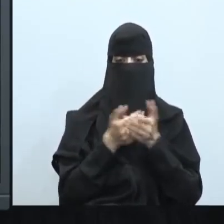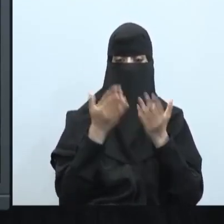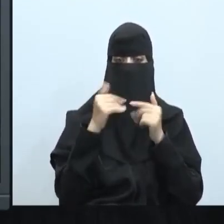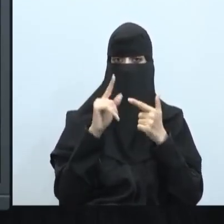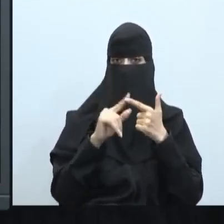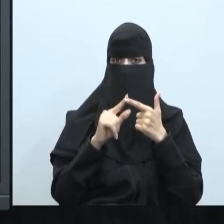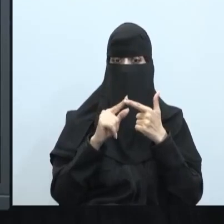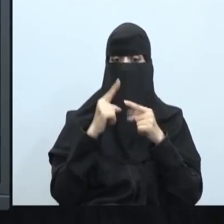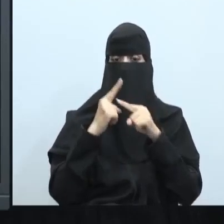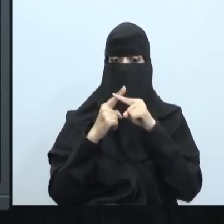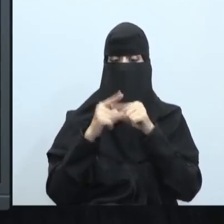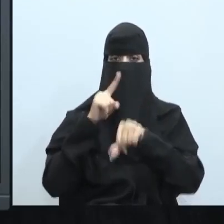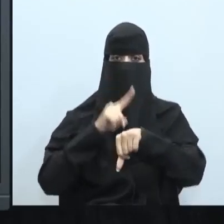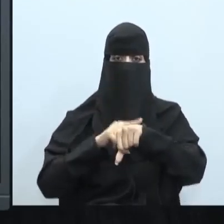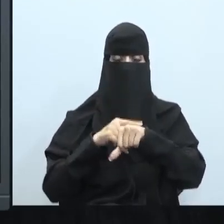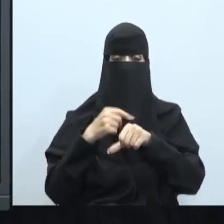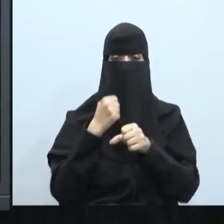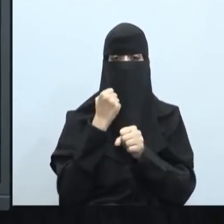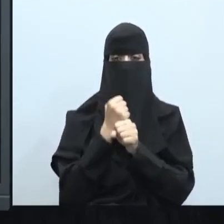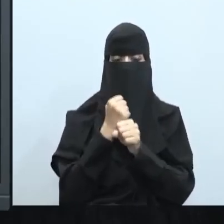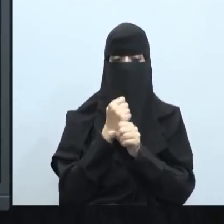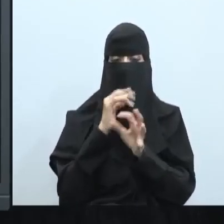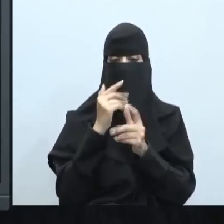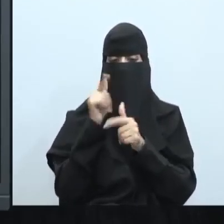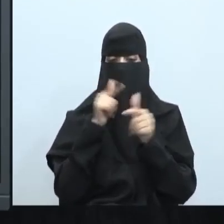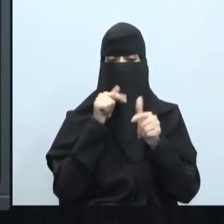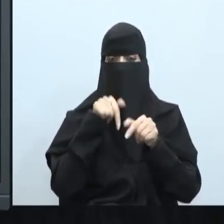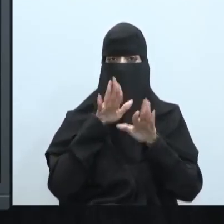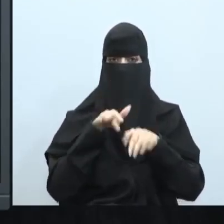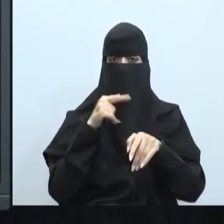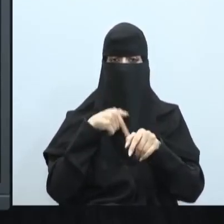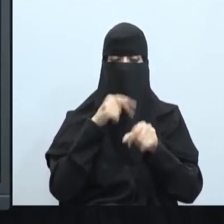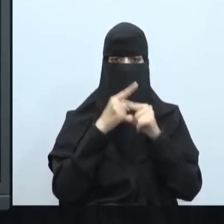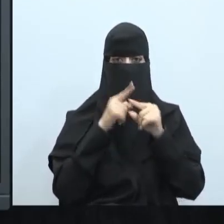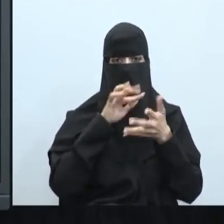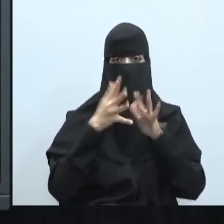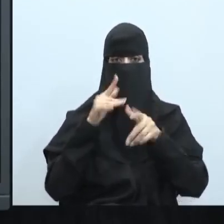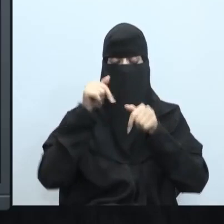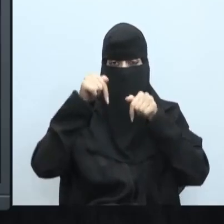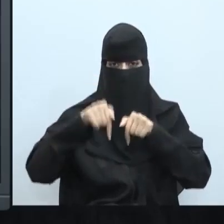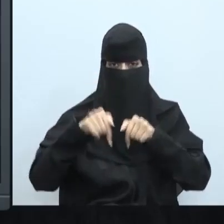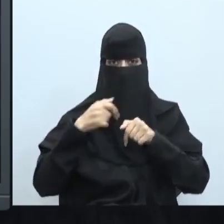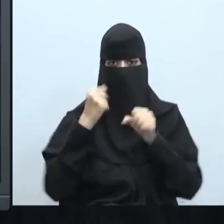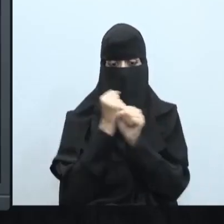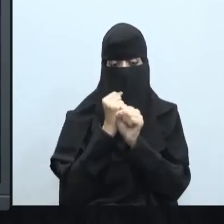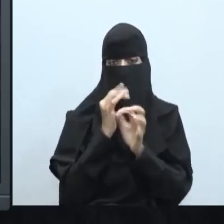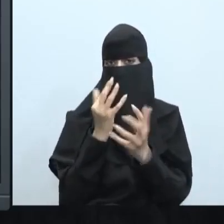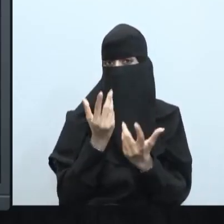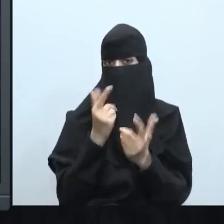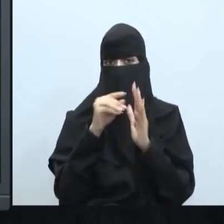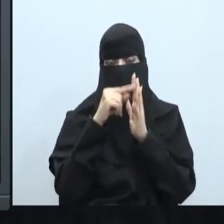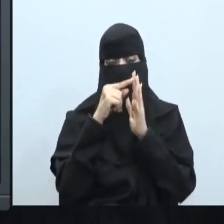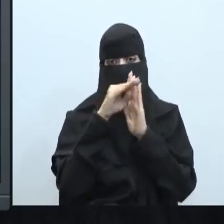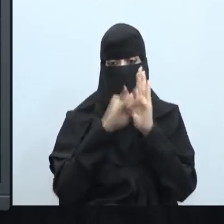ايضا لدينا اخطاء وقت التشغيل وهذه اخطاء تحدث اثناء تنفيذ البرنامج